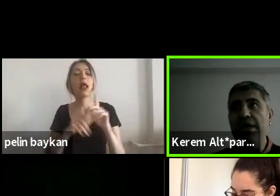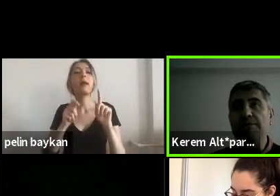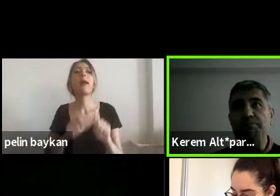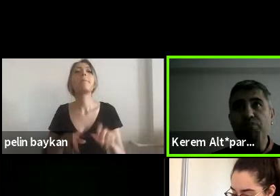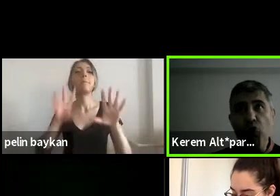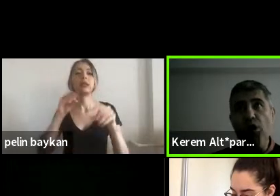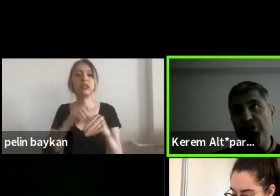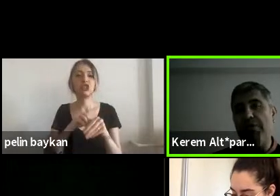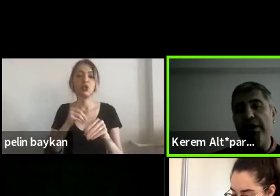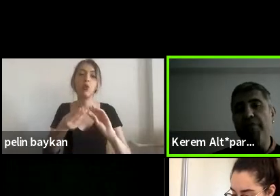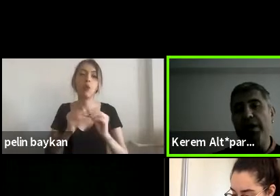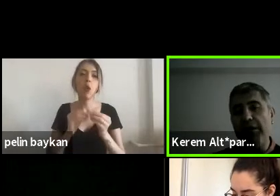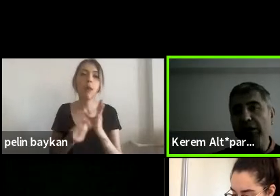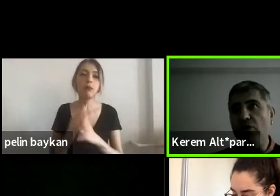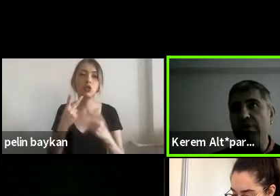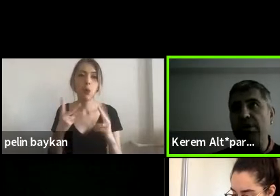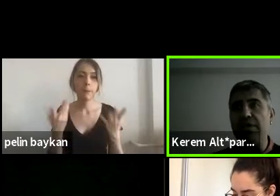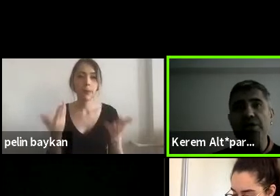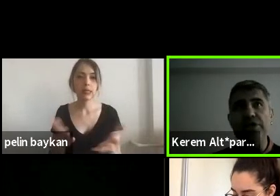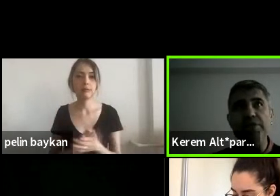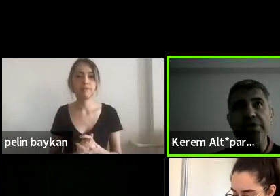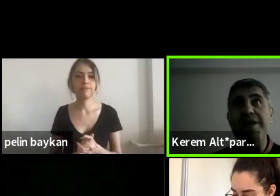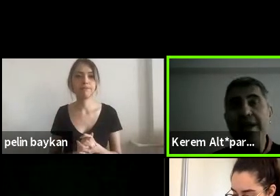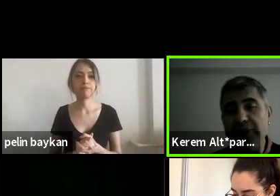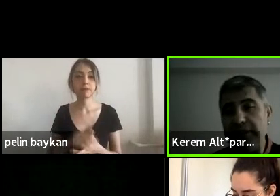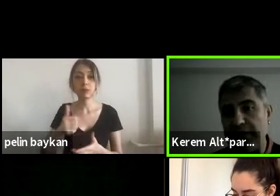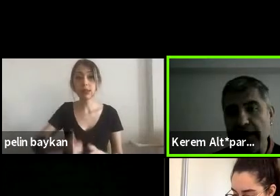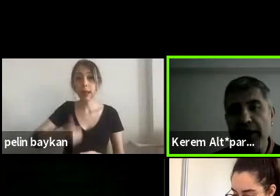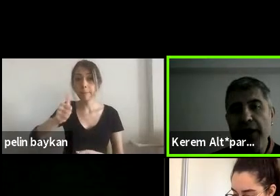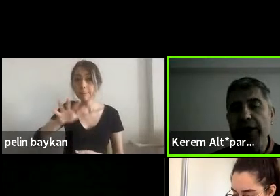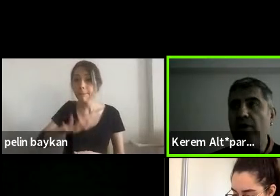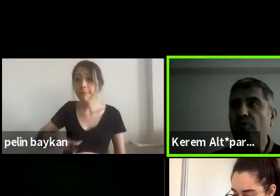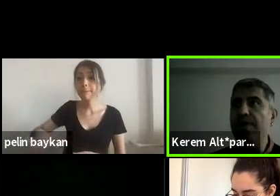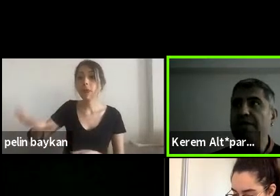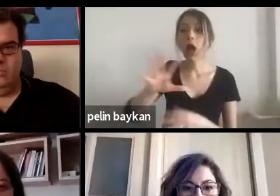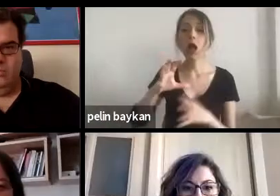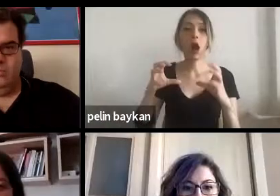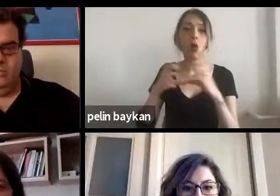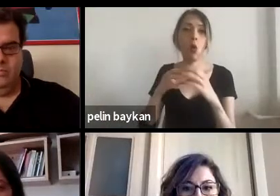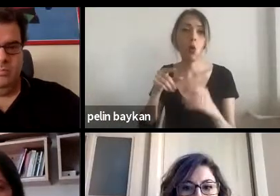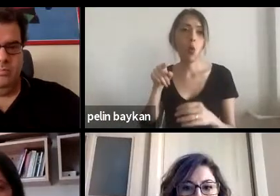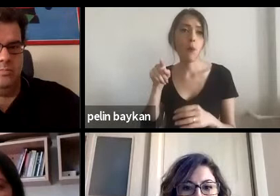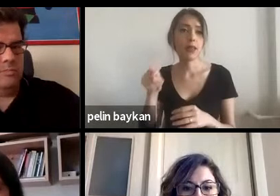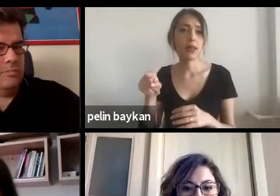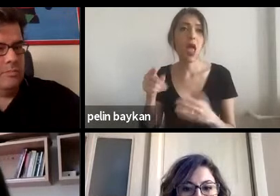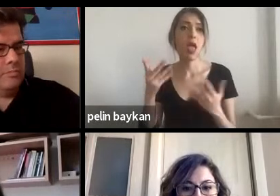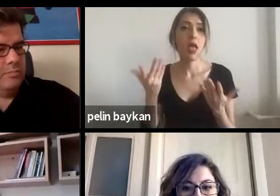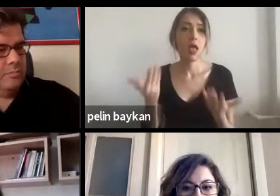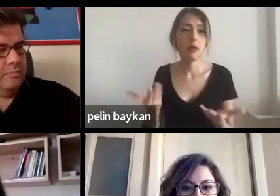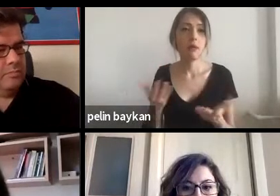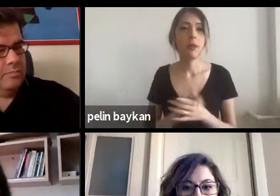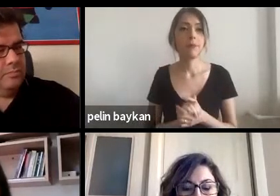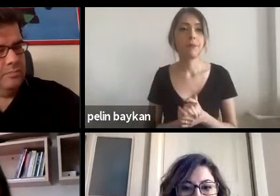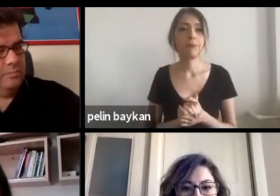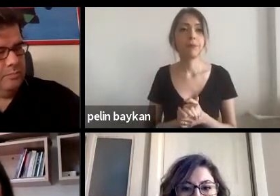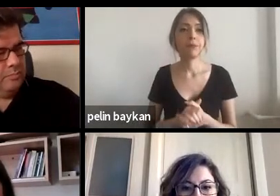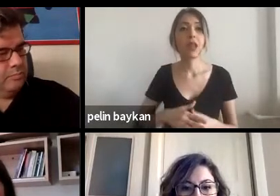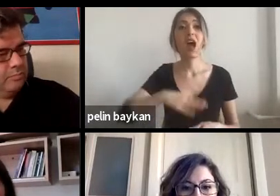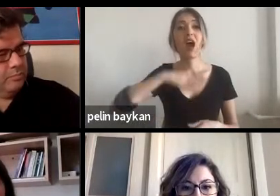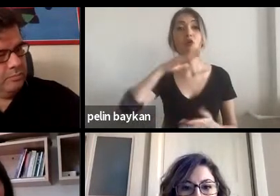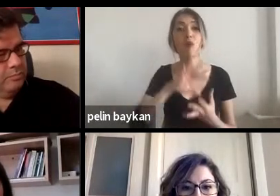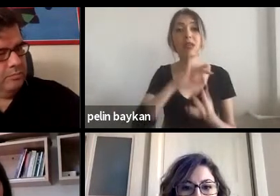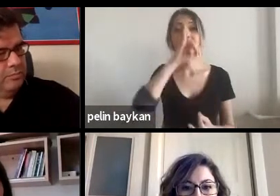kaynaklanabilir. Bu aşama, Bakanlar Komitesi aşaması ne yazık ki Avrupa İnsan Hakları Mahkemesi kararlarından farklı